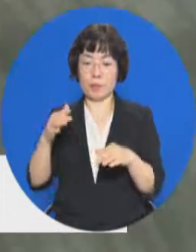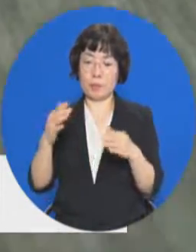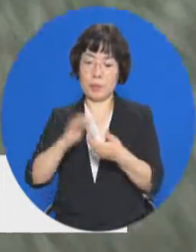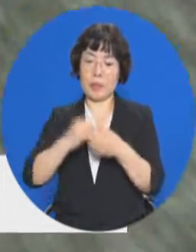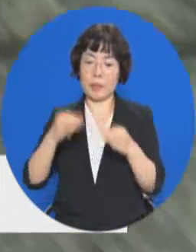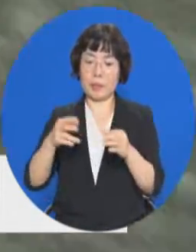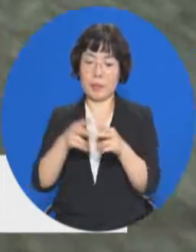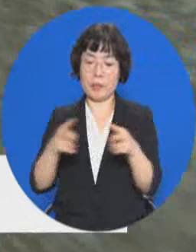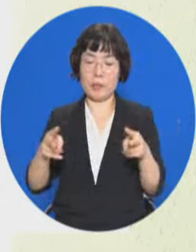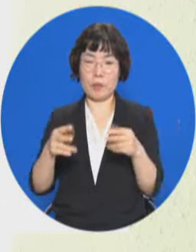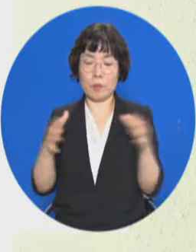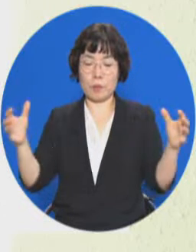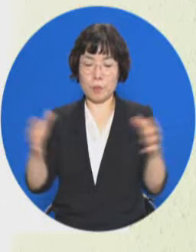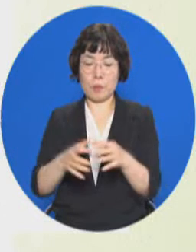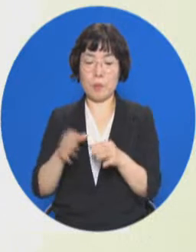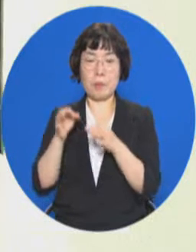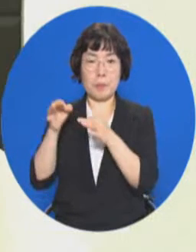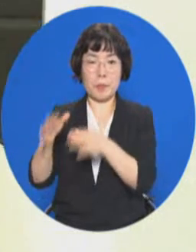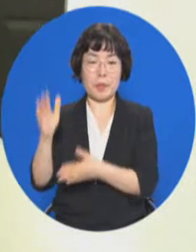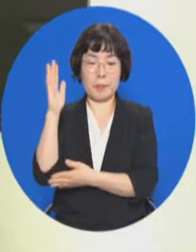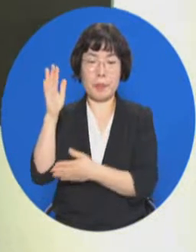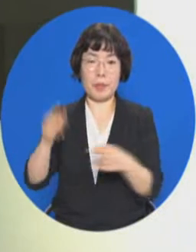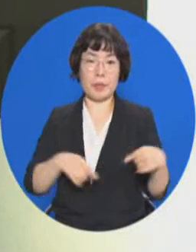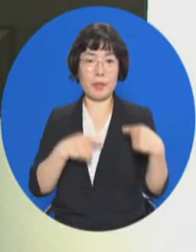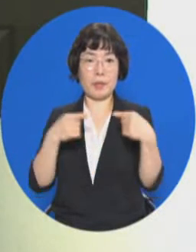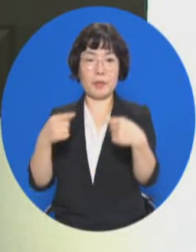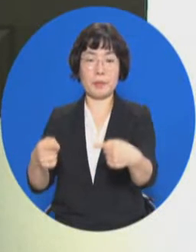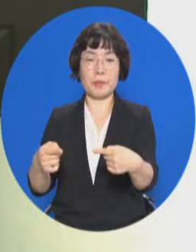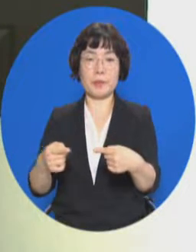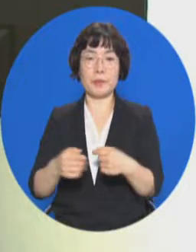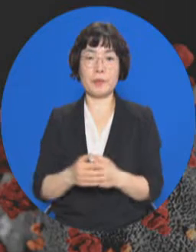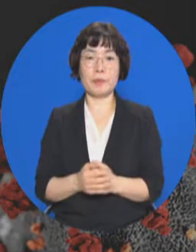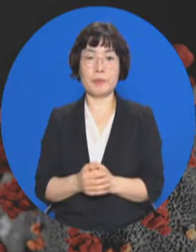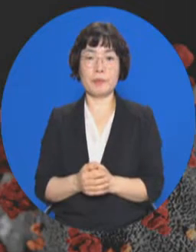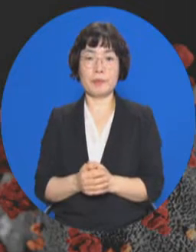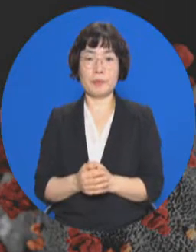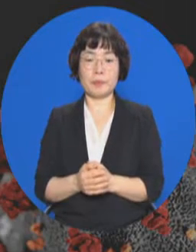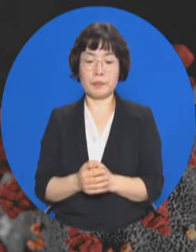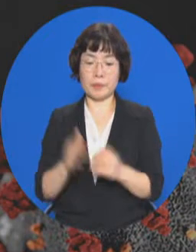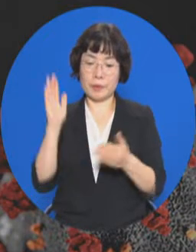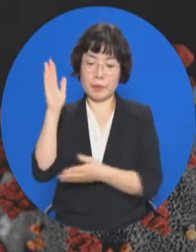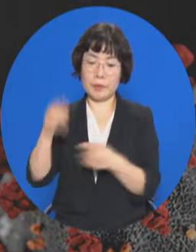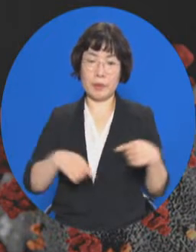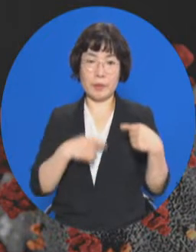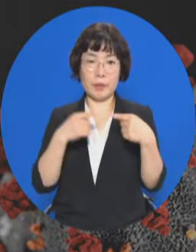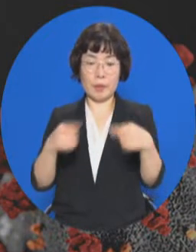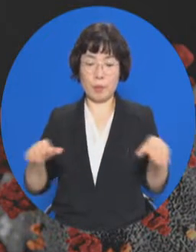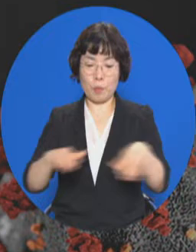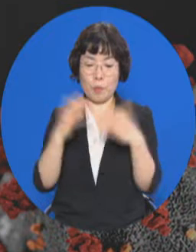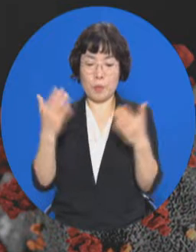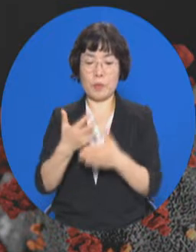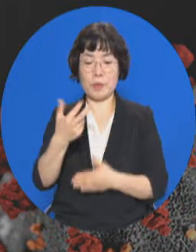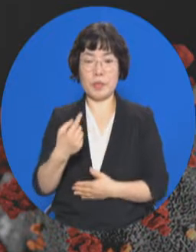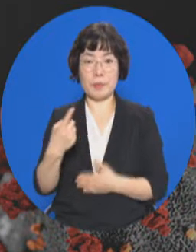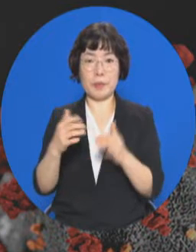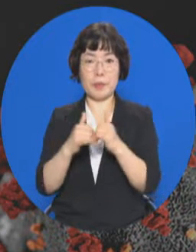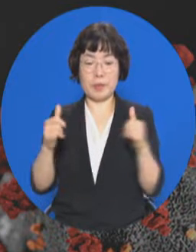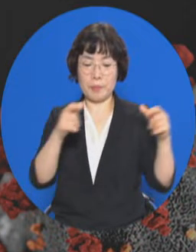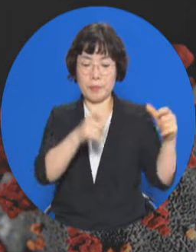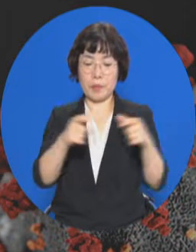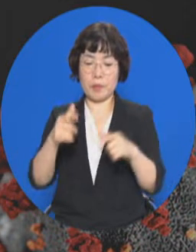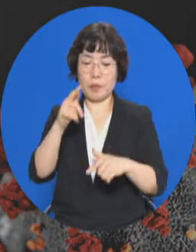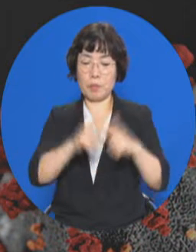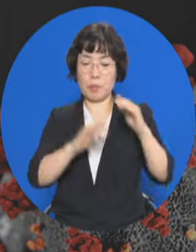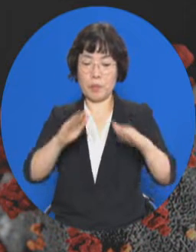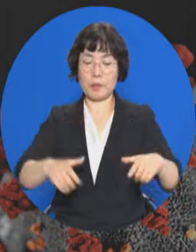2층 대회의실에서 열린 가상화폐 투자 설명회에 참석한 겁니다. 해당 설명회 참석자는 모두 71명, 지역별로는